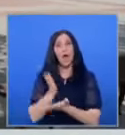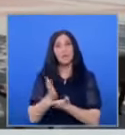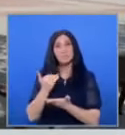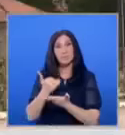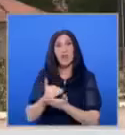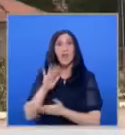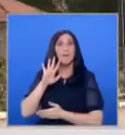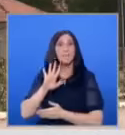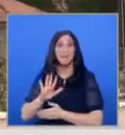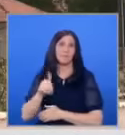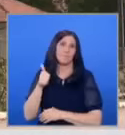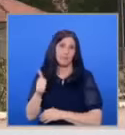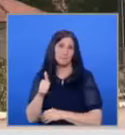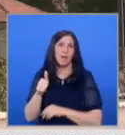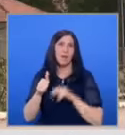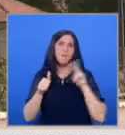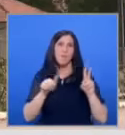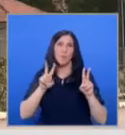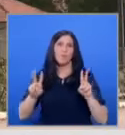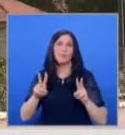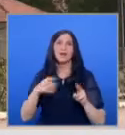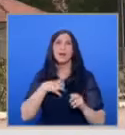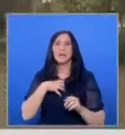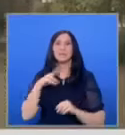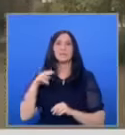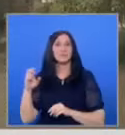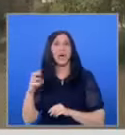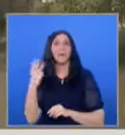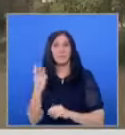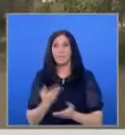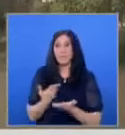съответно 5 от БСП, по 2 от ГЕРБ и ДПС, 3